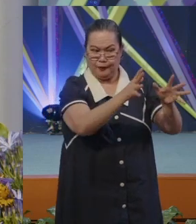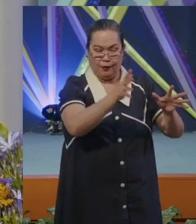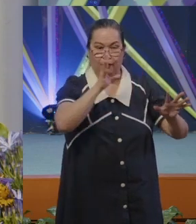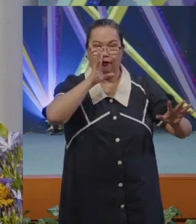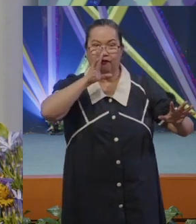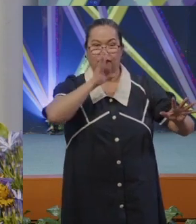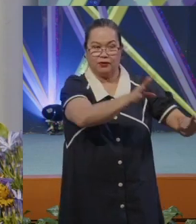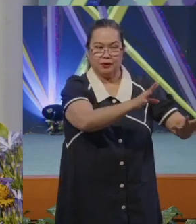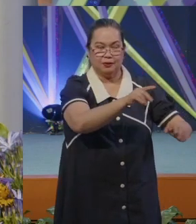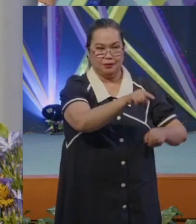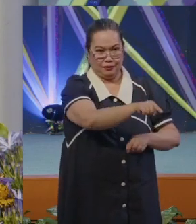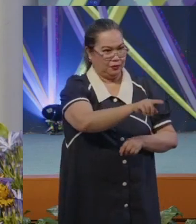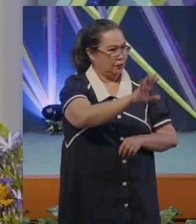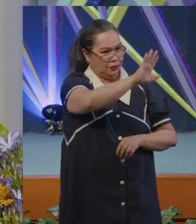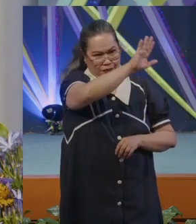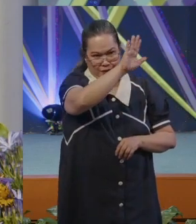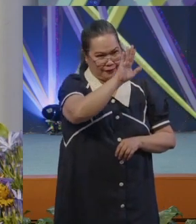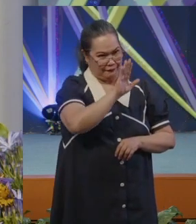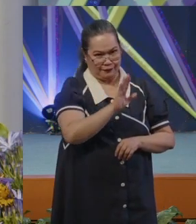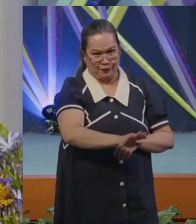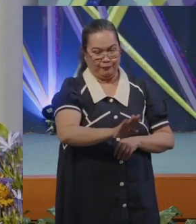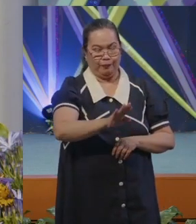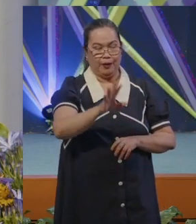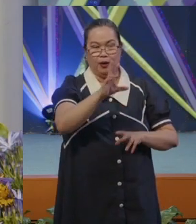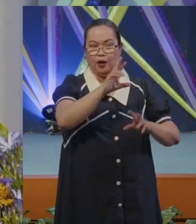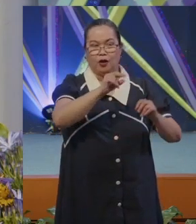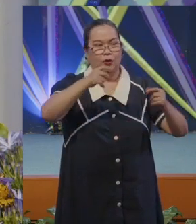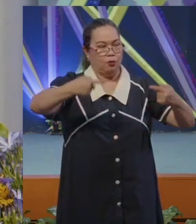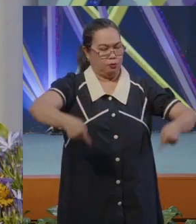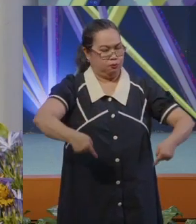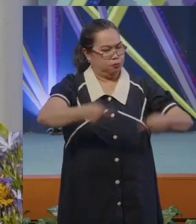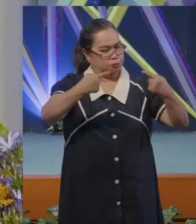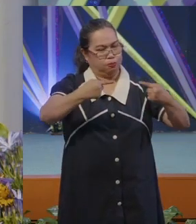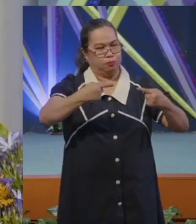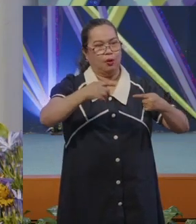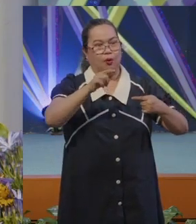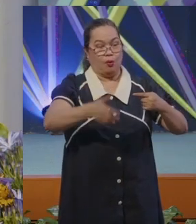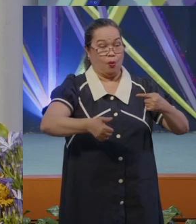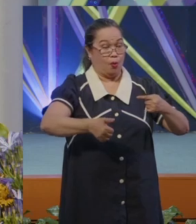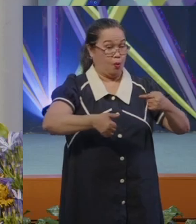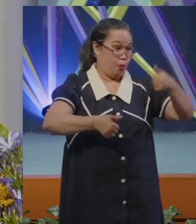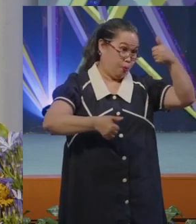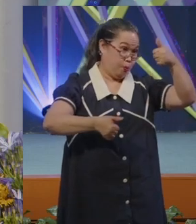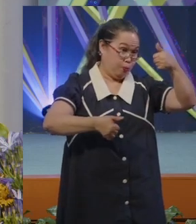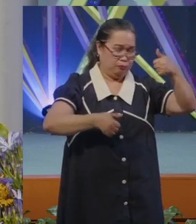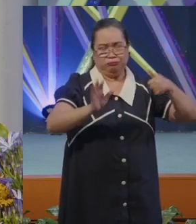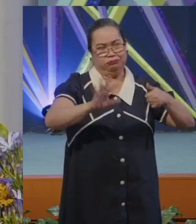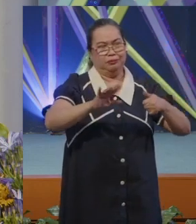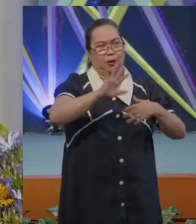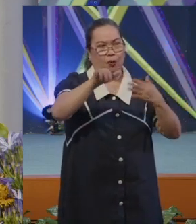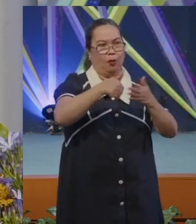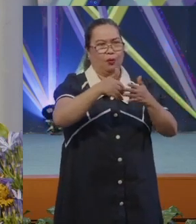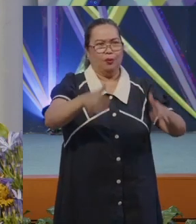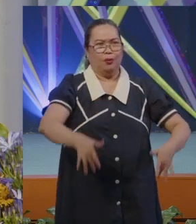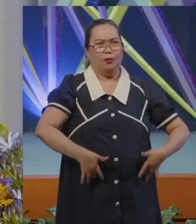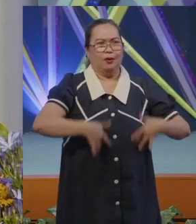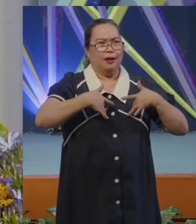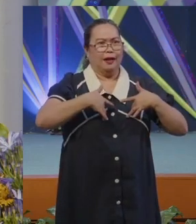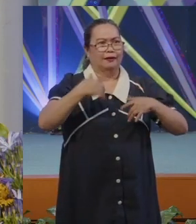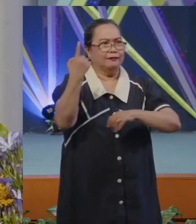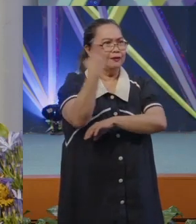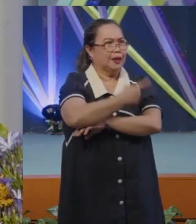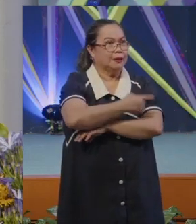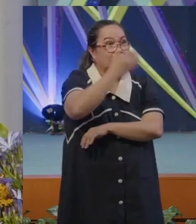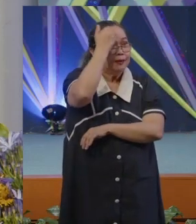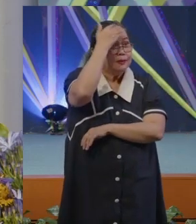you. No man shall be able to stand before you all the days of your life." All the days of your life. Ilan na lang yun? Hindi